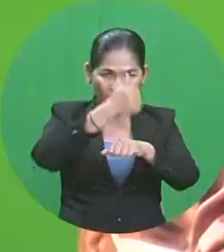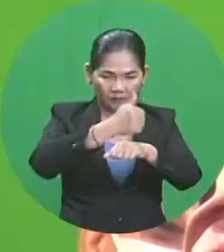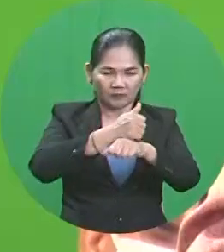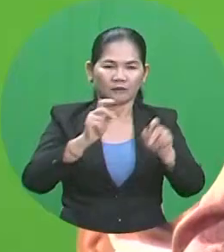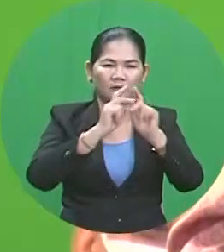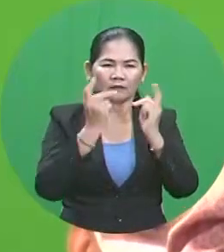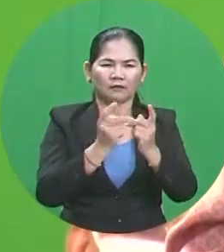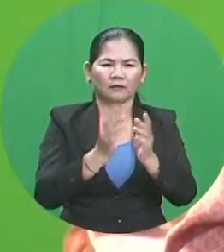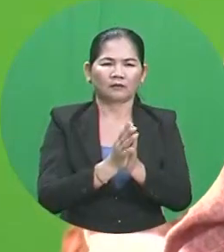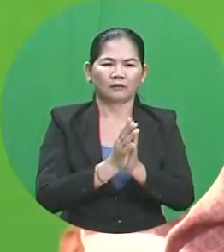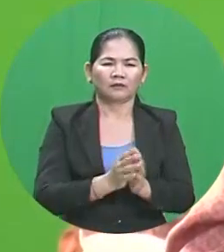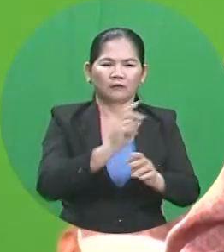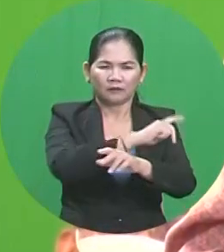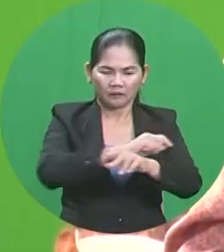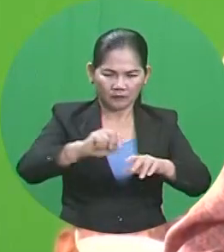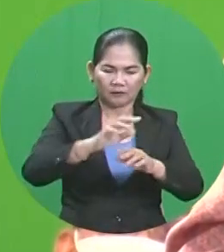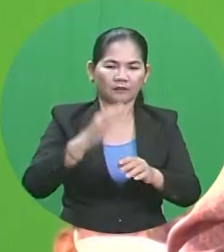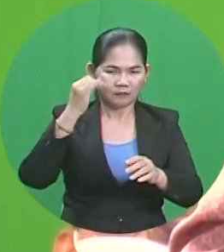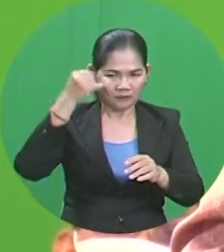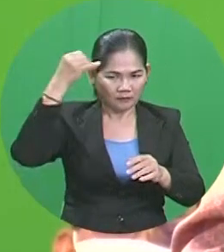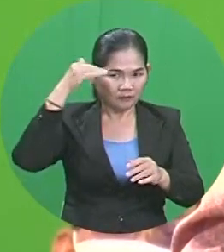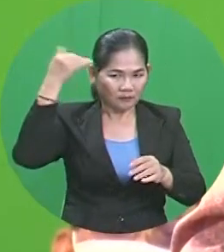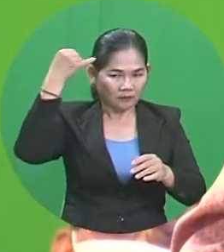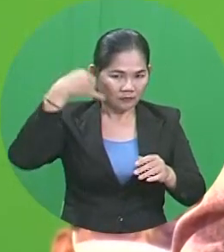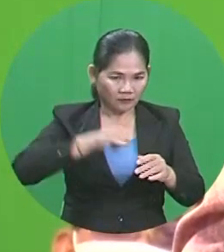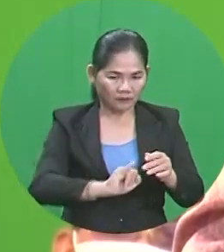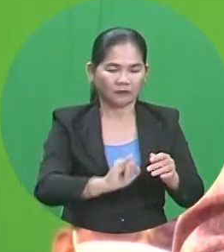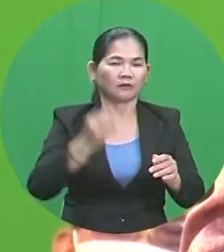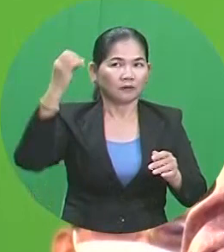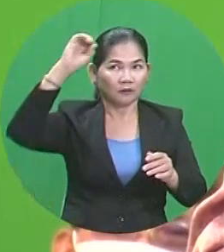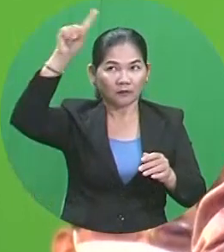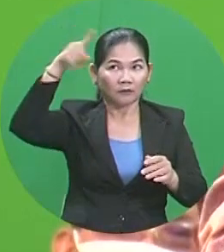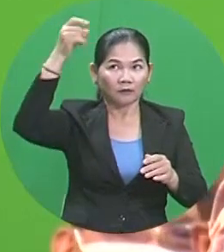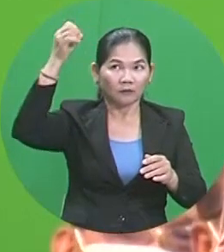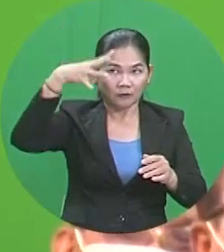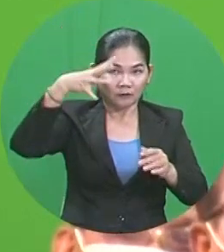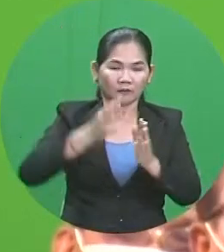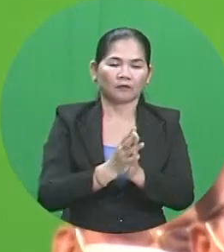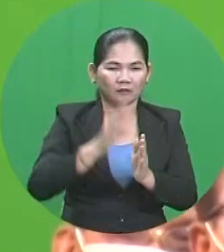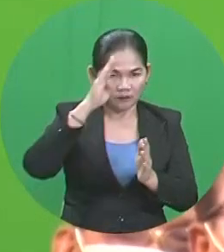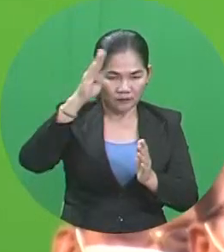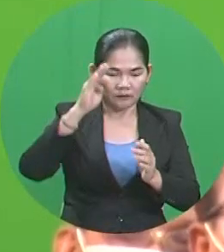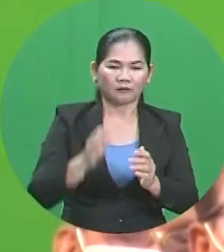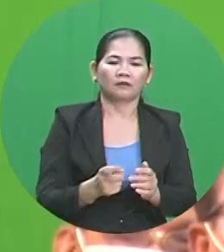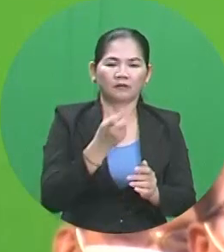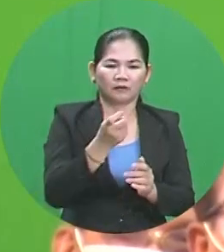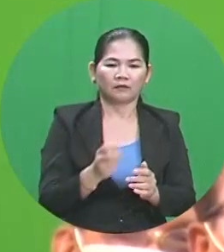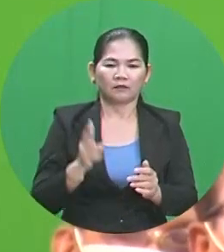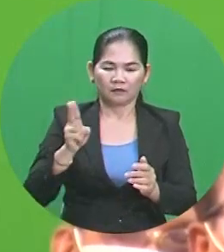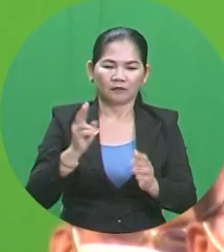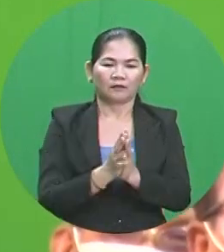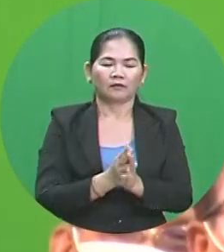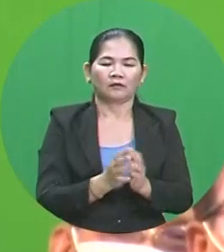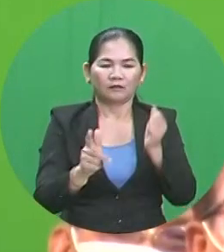ណៈកម្មការផលិតភាពយន្តរឿងកូនប្រុសក្រុមពលឺប្រជាជនពេញបរមីឯកឧត្តមអ្នកឧត្តមសេនីយ៍គតិបណ្ឌិតហ៊ីងប៊ុនហៀងអគ្គមេ